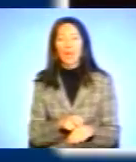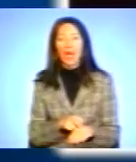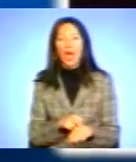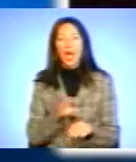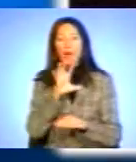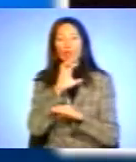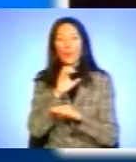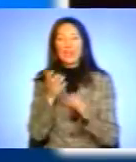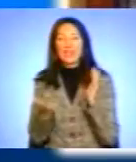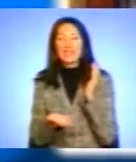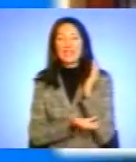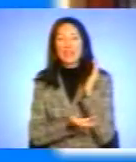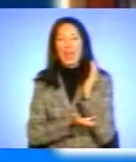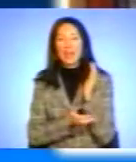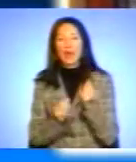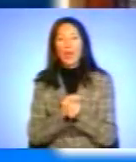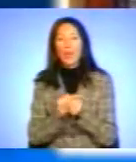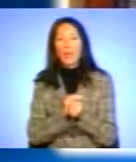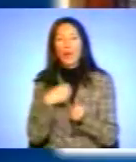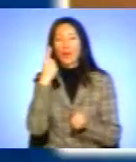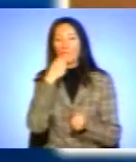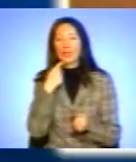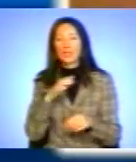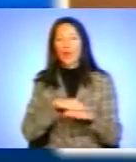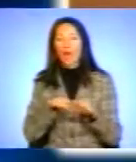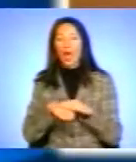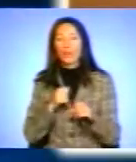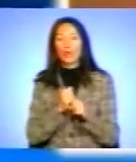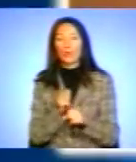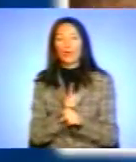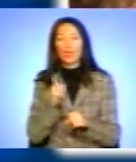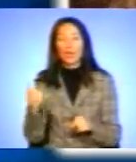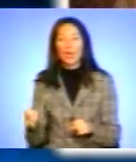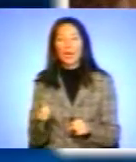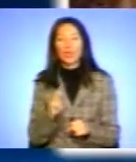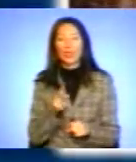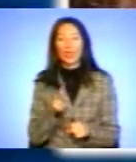Фотоапарат із дерева і паперу власними руками зробив тернополянин Павло Накрийко.